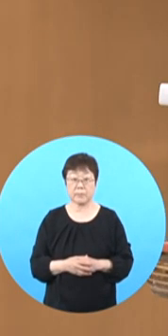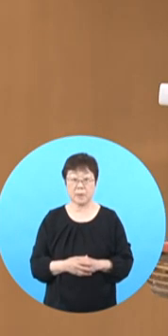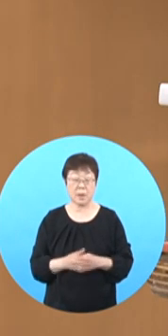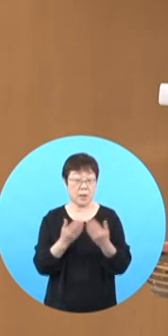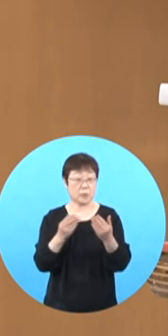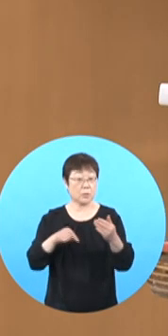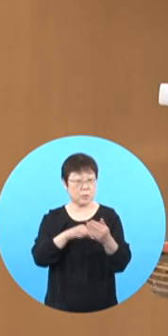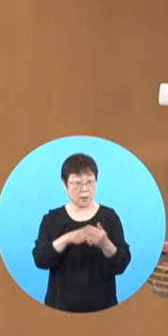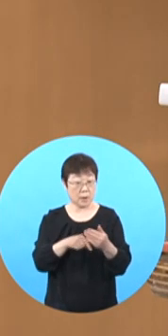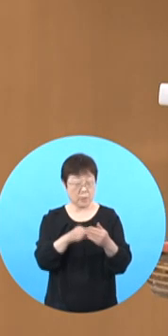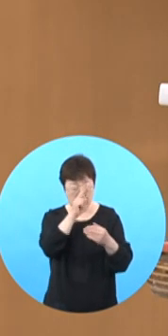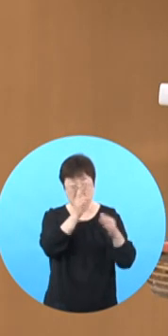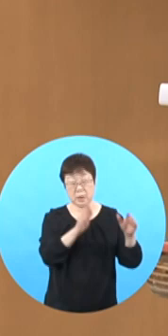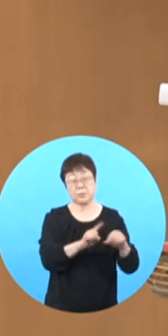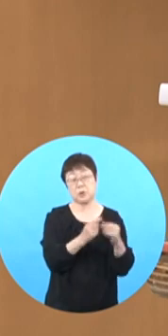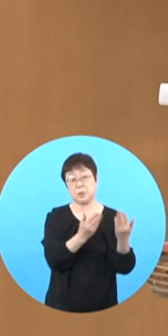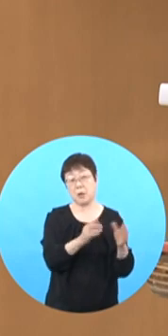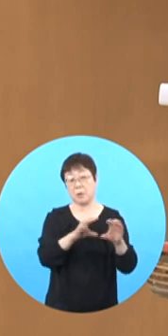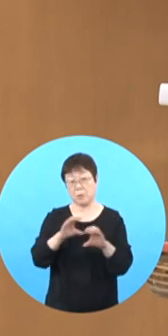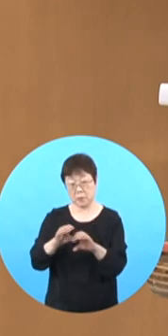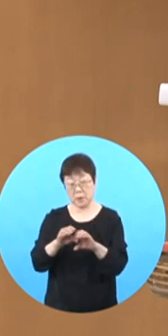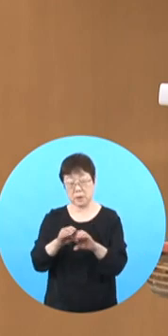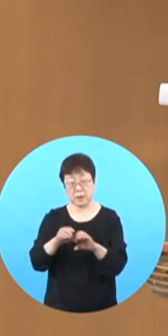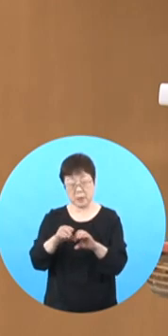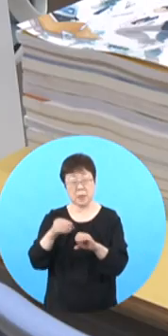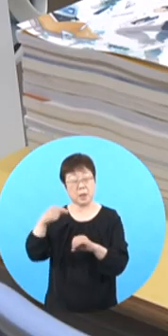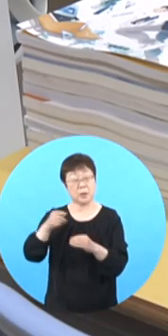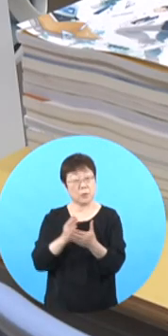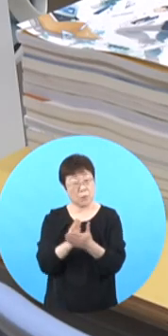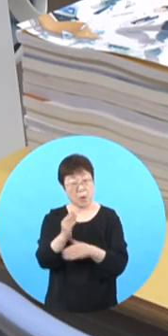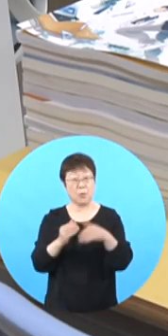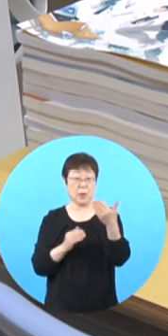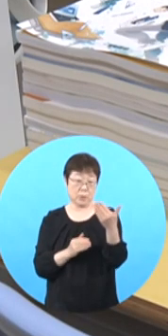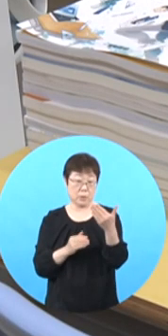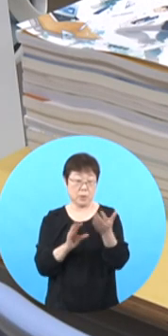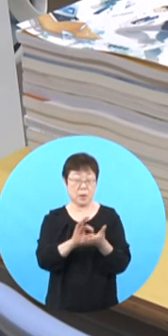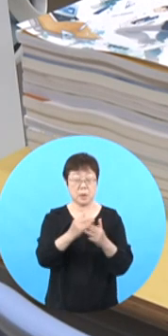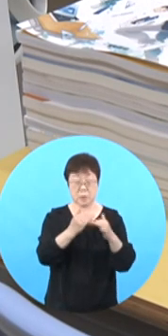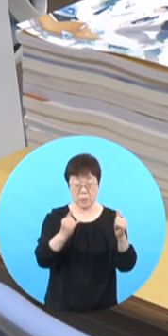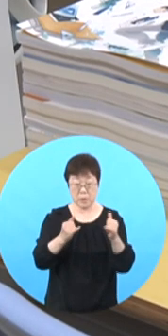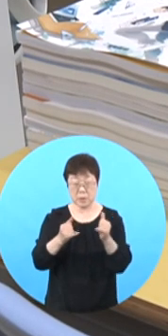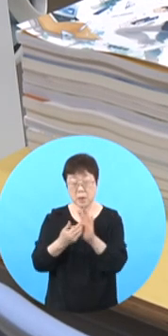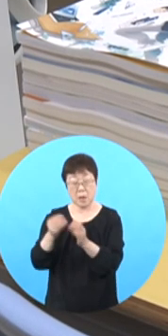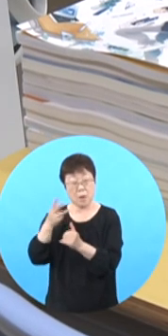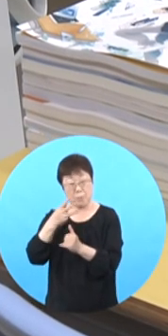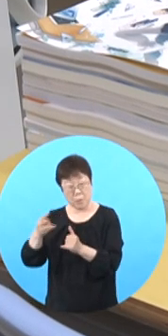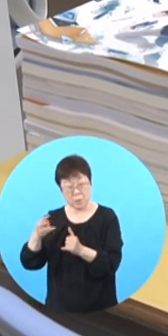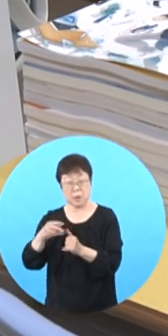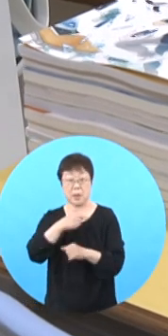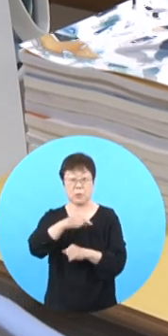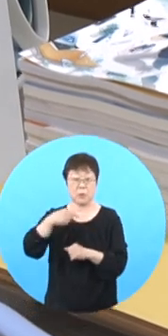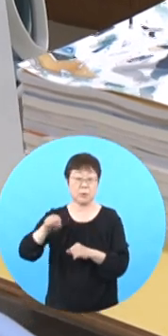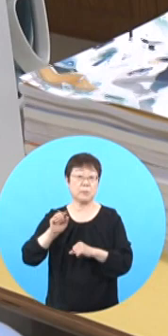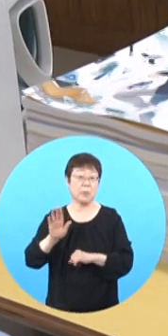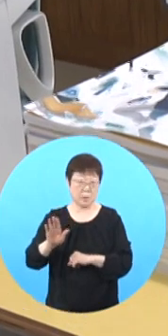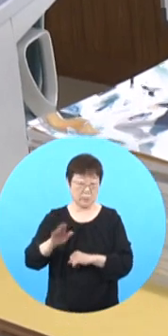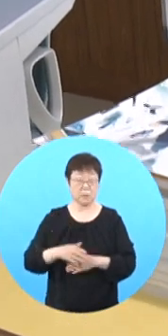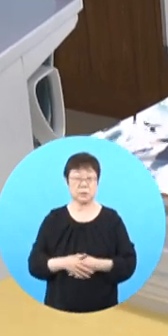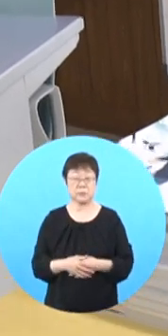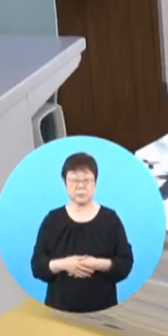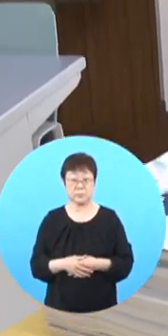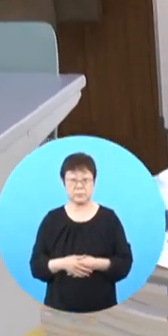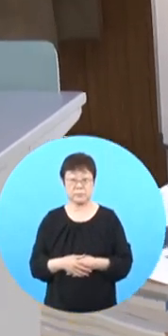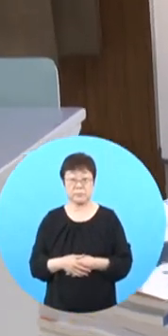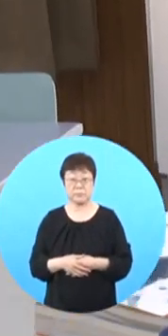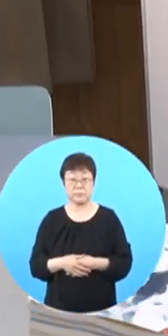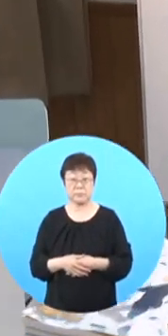業は、昼間の中学校と同じ休教科のほか、消費者教育や防災教育の時間も設けています。